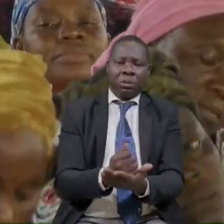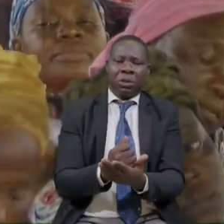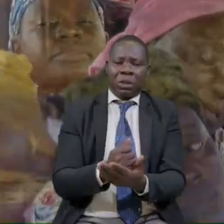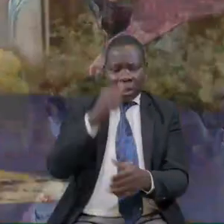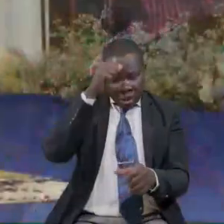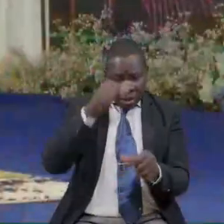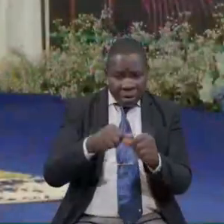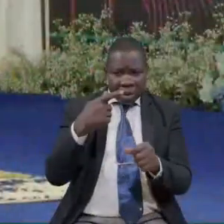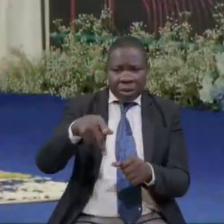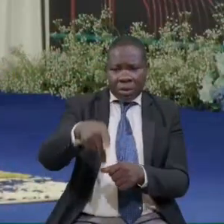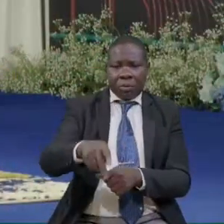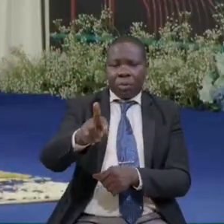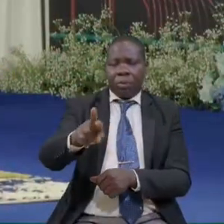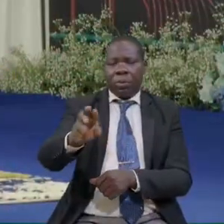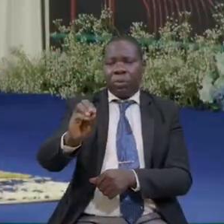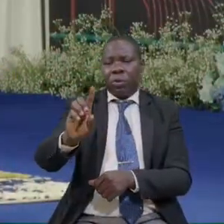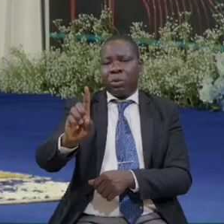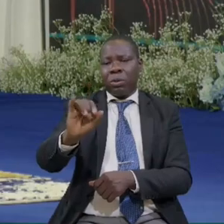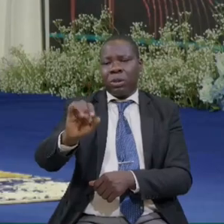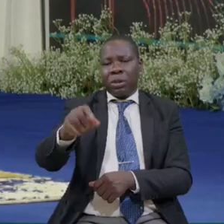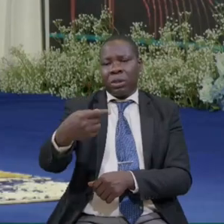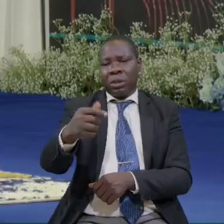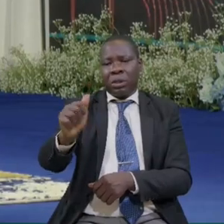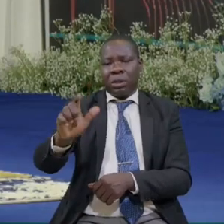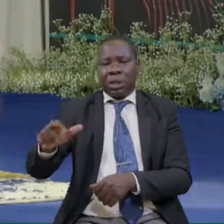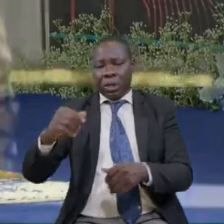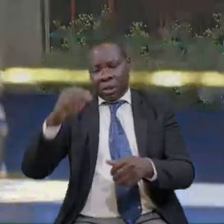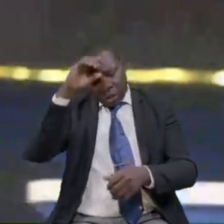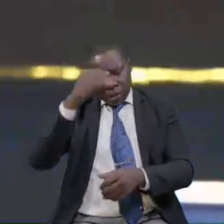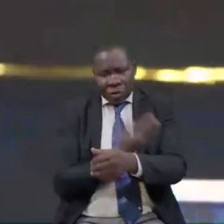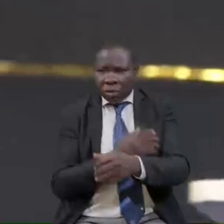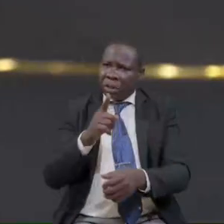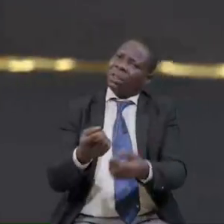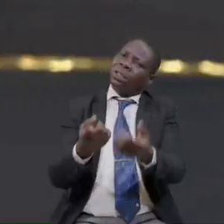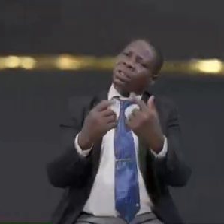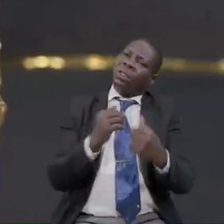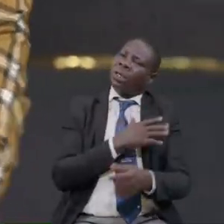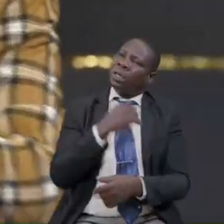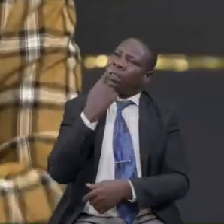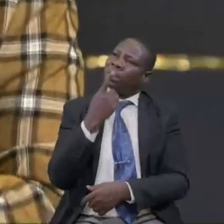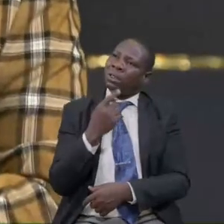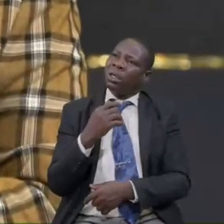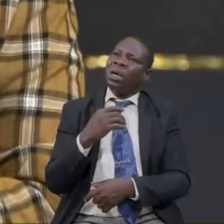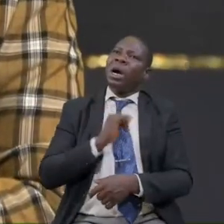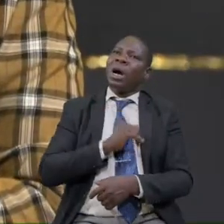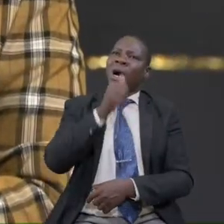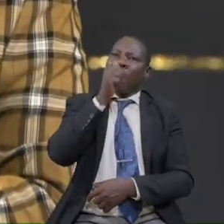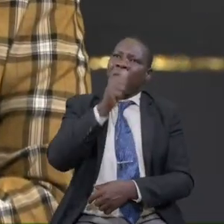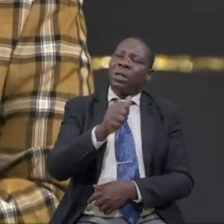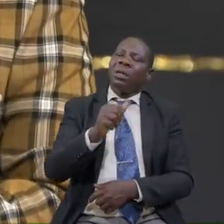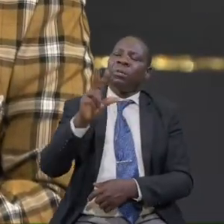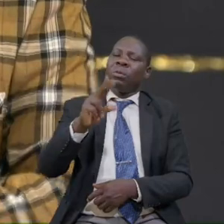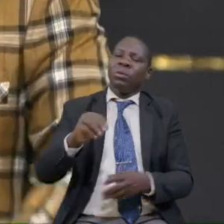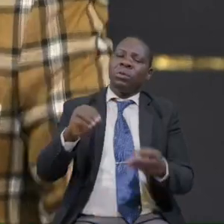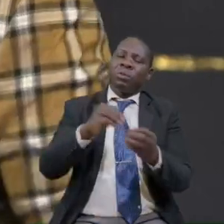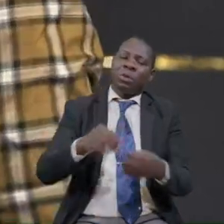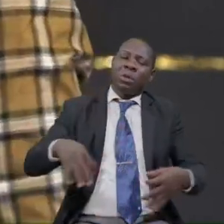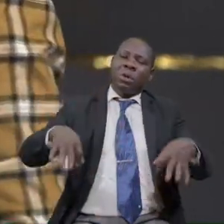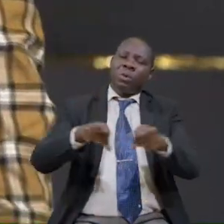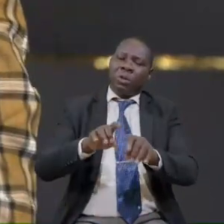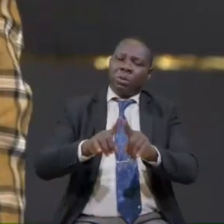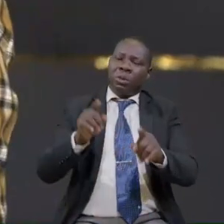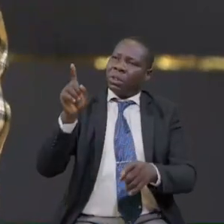Rappelez-vous, le fils prodigue, il dit, je ne suis plus digne. Mais il est venu,